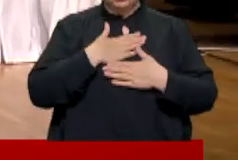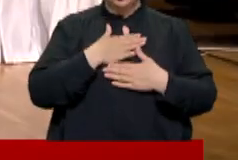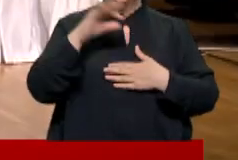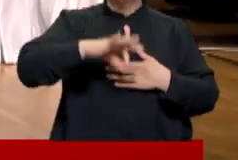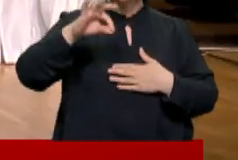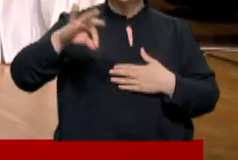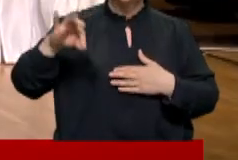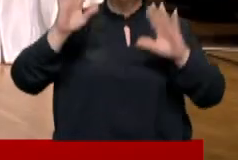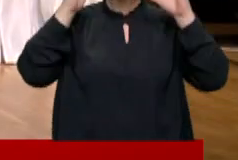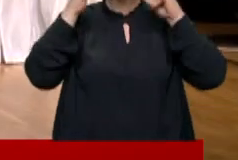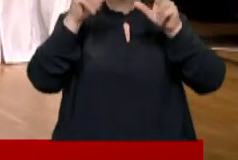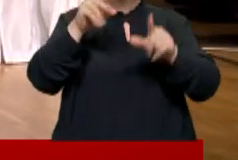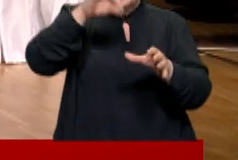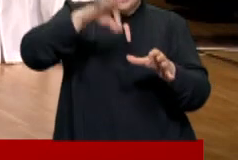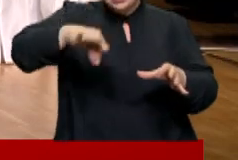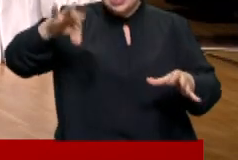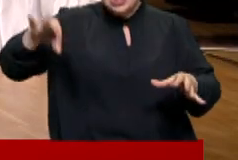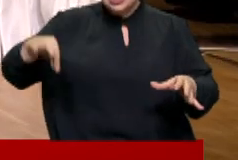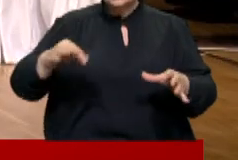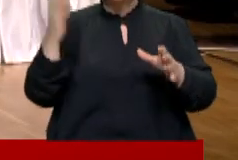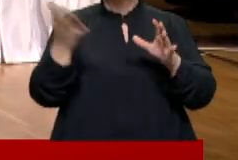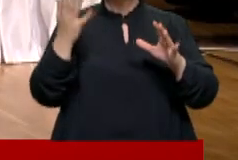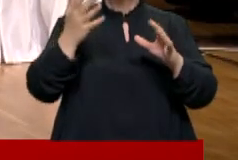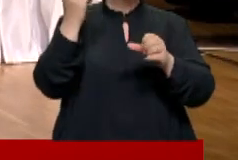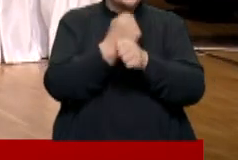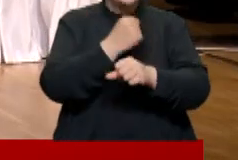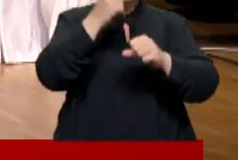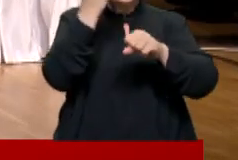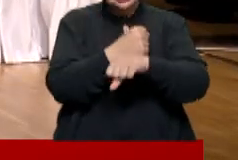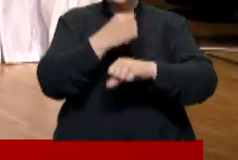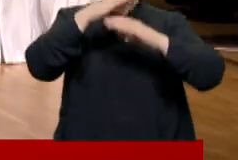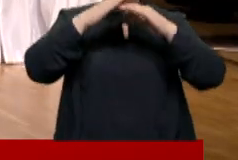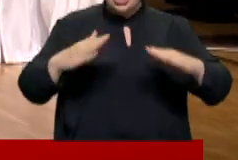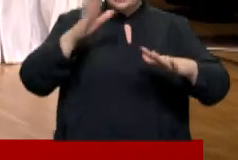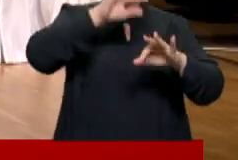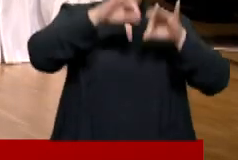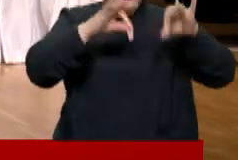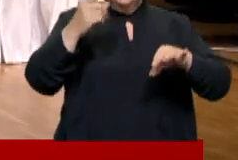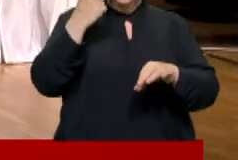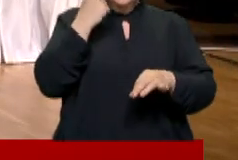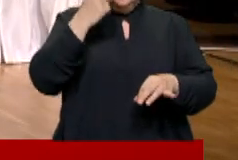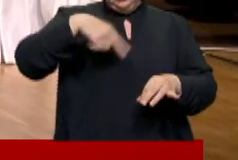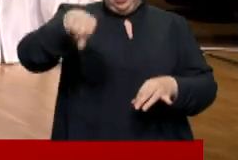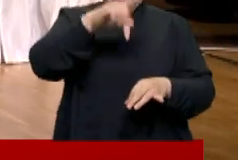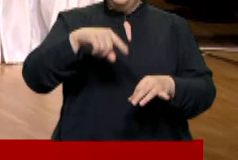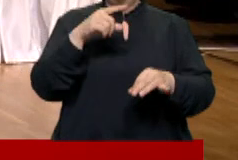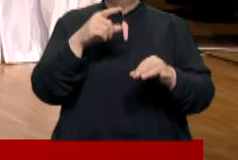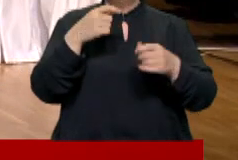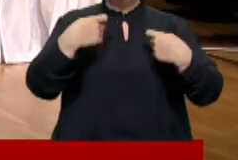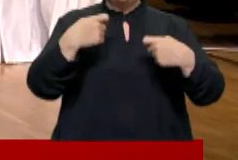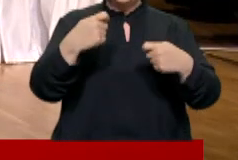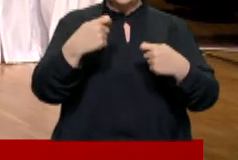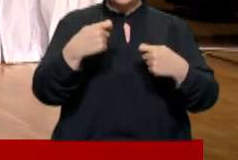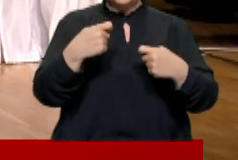Ekin, deliler gibi ekin, dağı taşı ekin. Devletimiz sizin